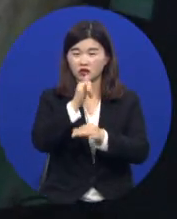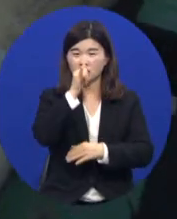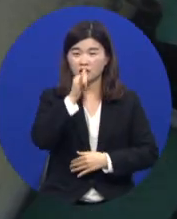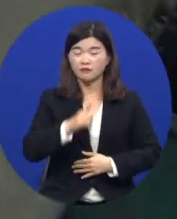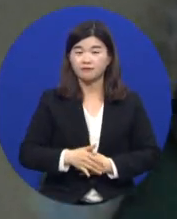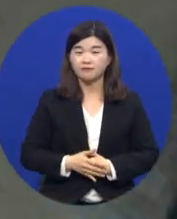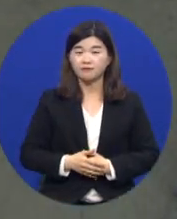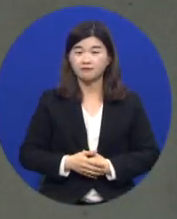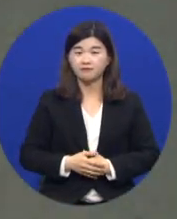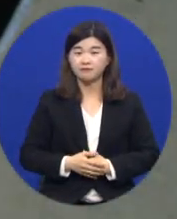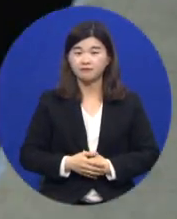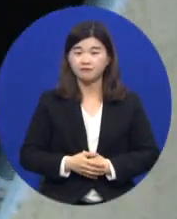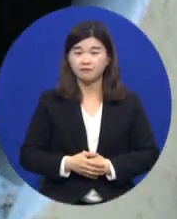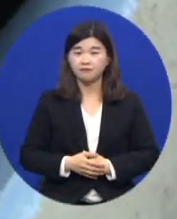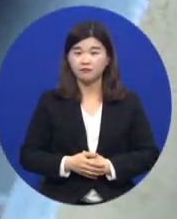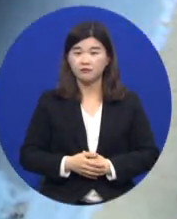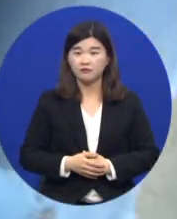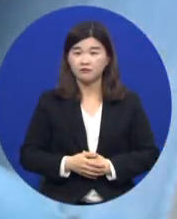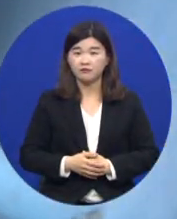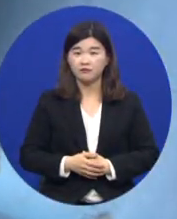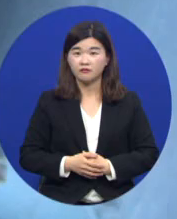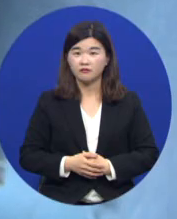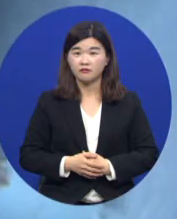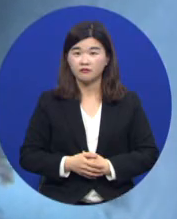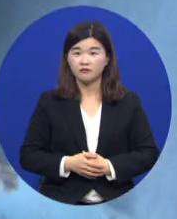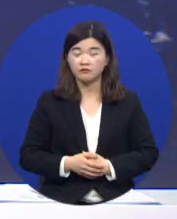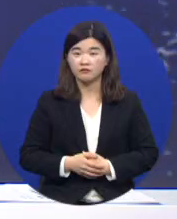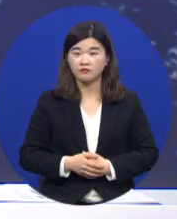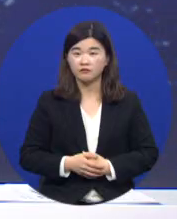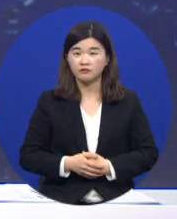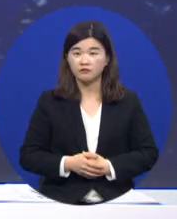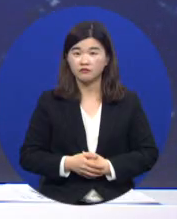MBC 뉴스 김찬년입니다.